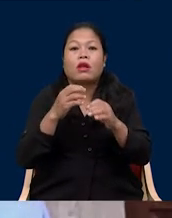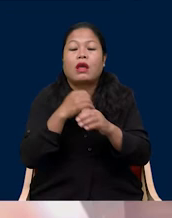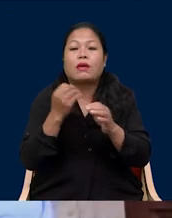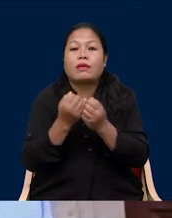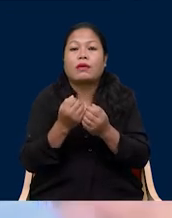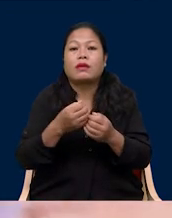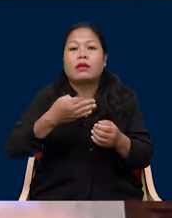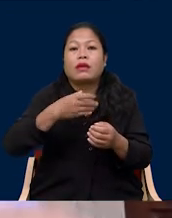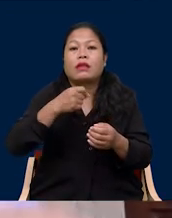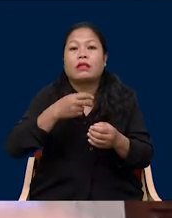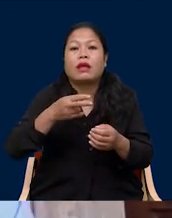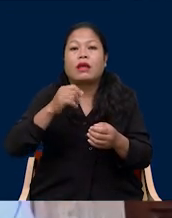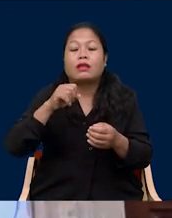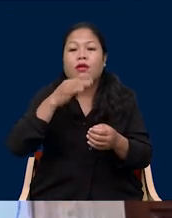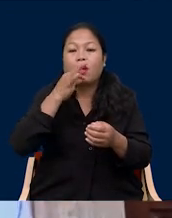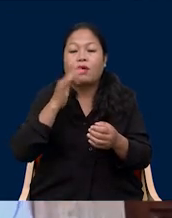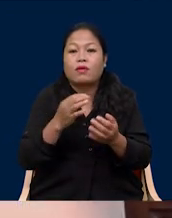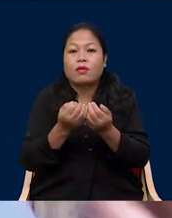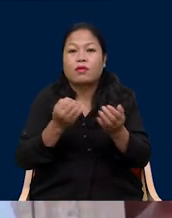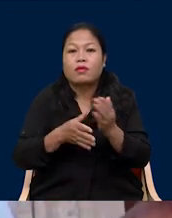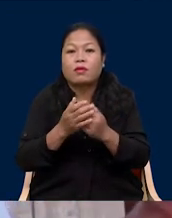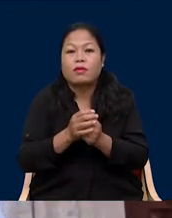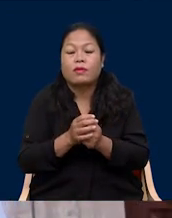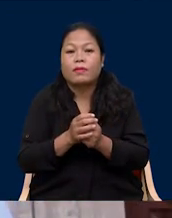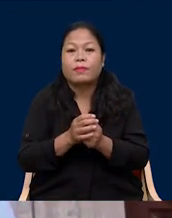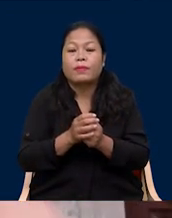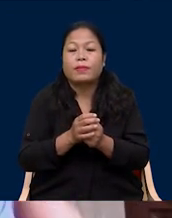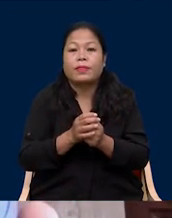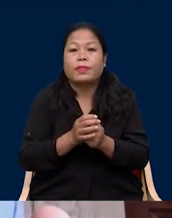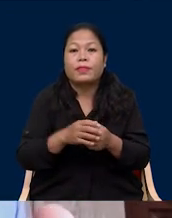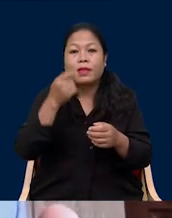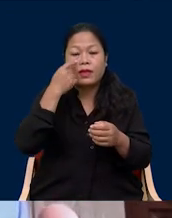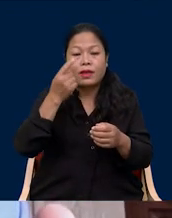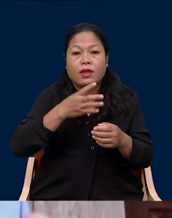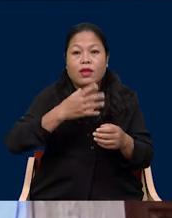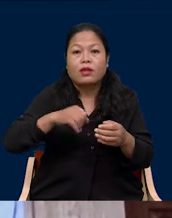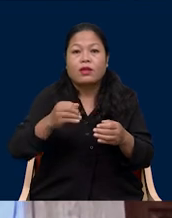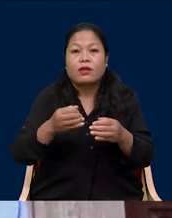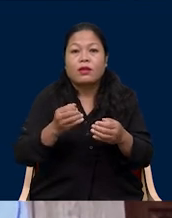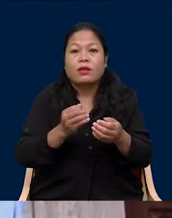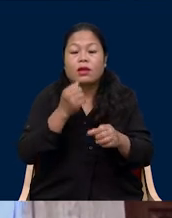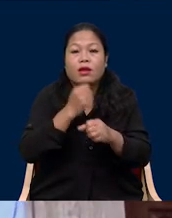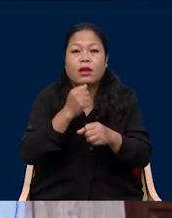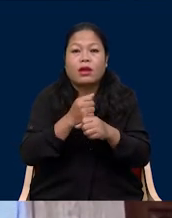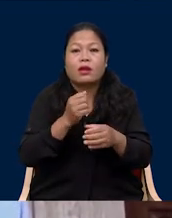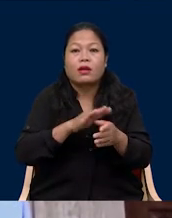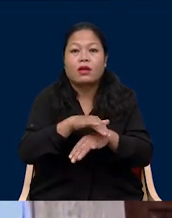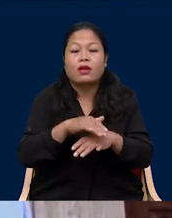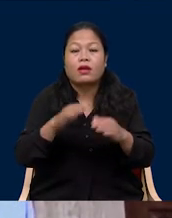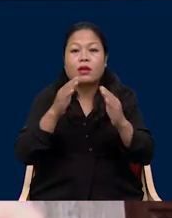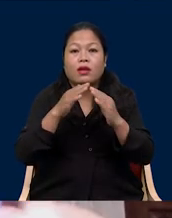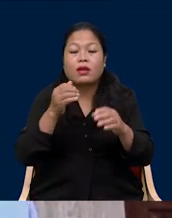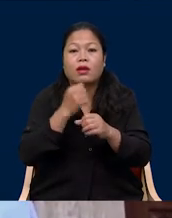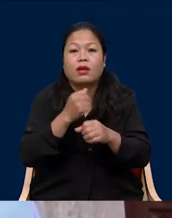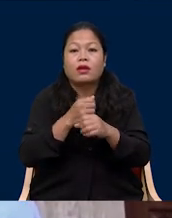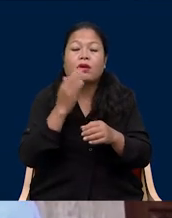गर्दैला, ए यो धानको सत्ता यो हुन्छ कुराहरू डिसिजन मेकरमा गर्दैला. तर वर्कलोडको कुराहरूमा गर्दाखेरि हामीले देख्यौँ भने सबभन्दा बढी वर्कलोडहरू चाहिँ